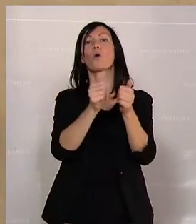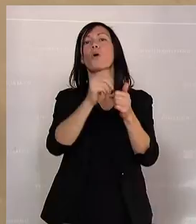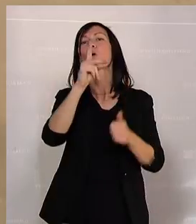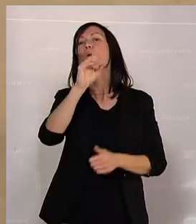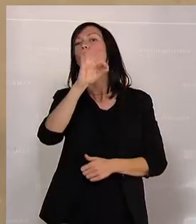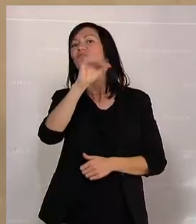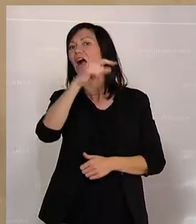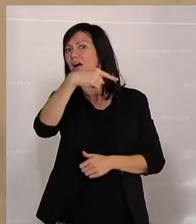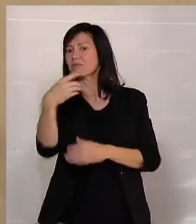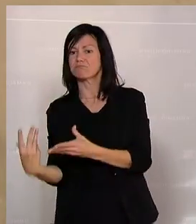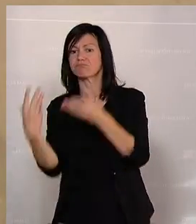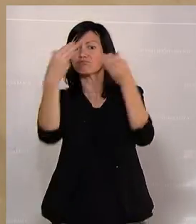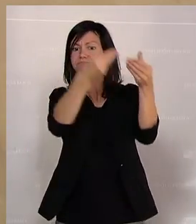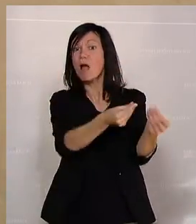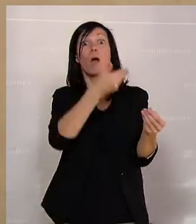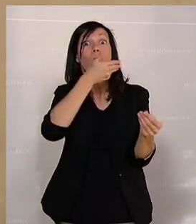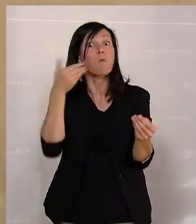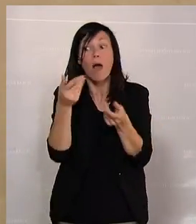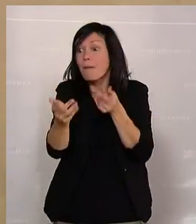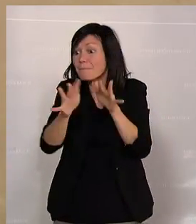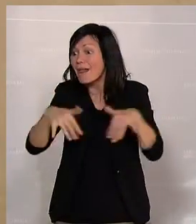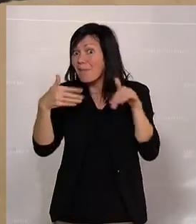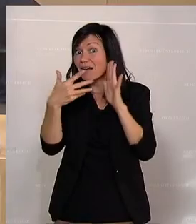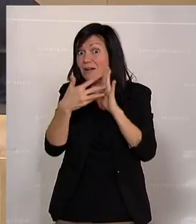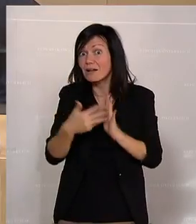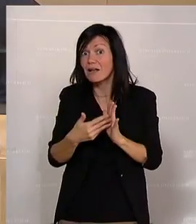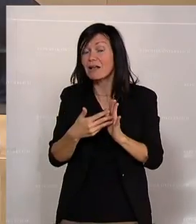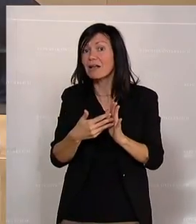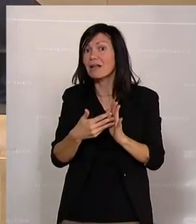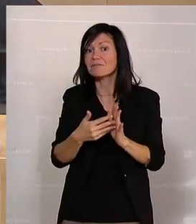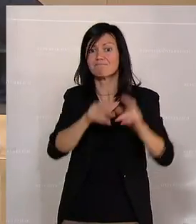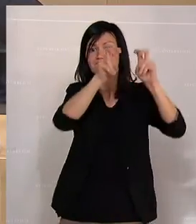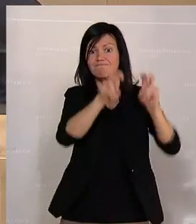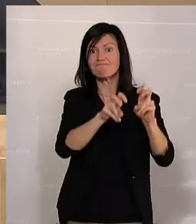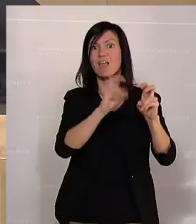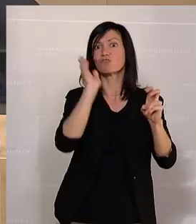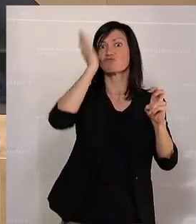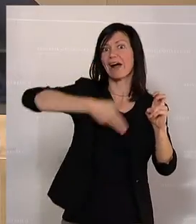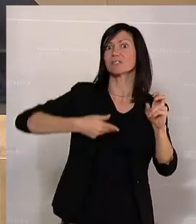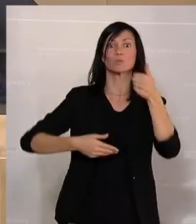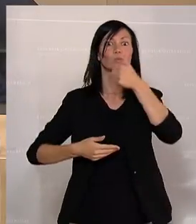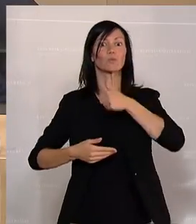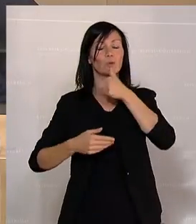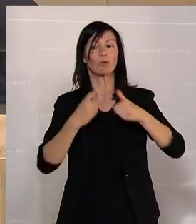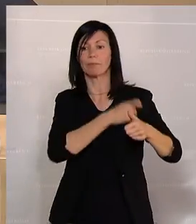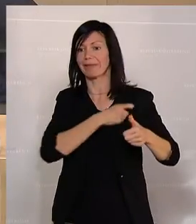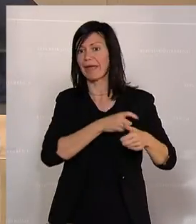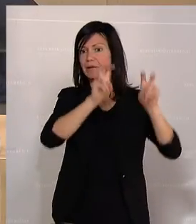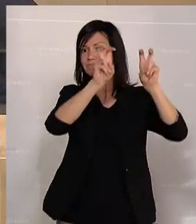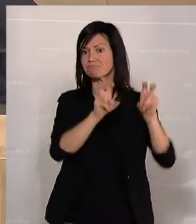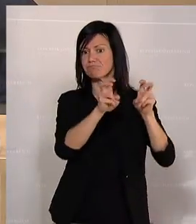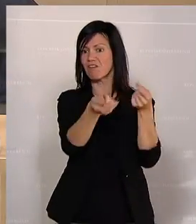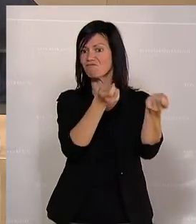parlamentarische Kontrolle in diesem Land gibt. Besetzt von Grün, besetzt von Schwarz. Und dort werden